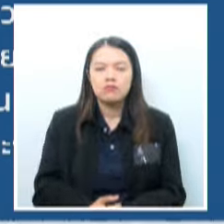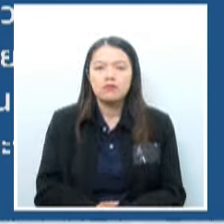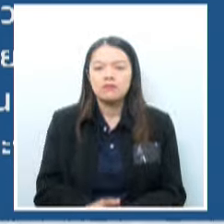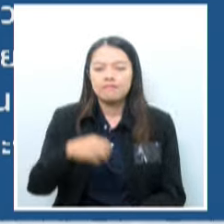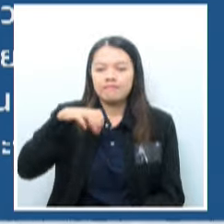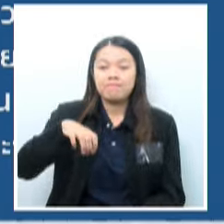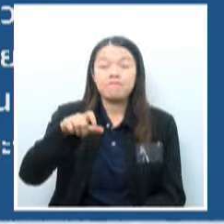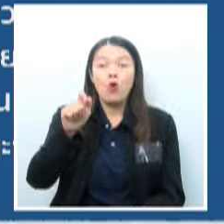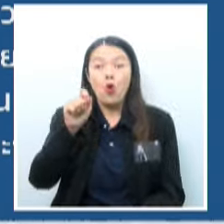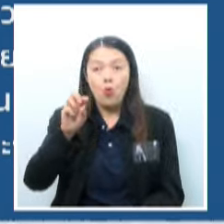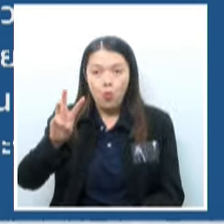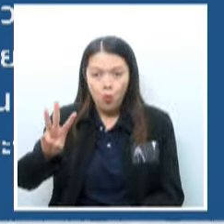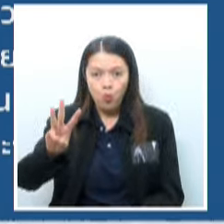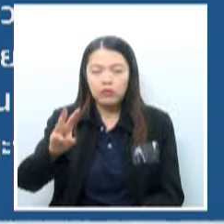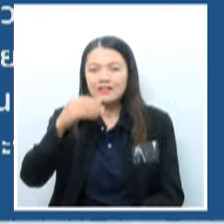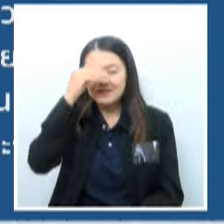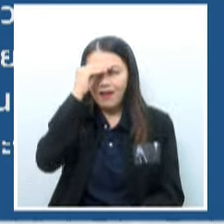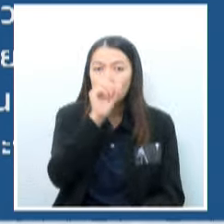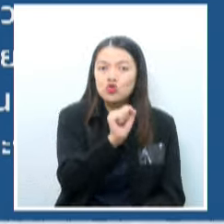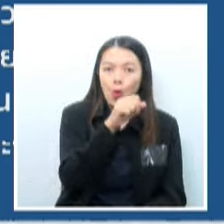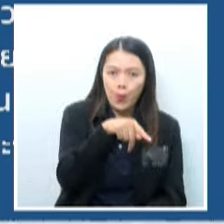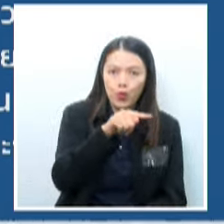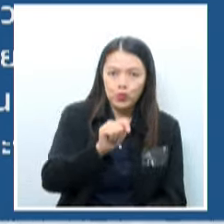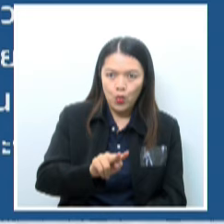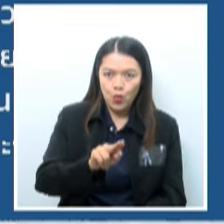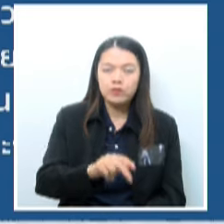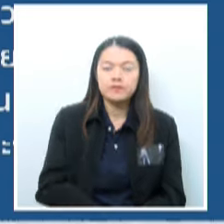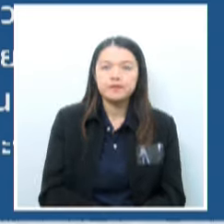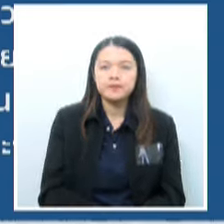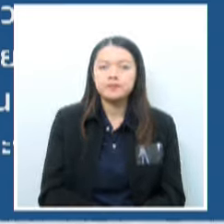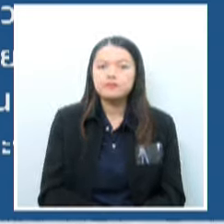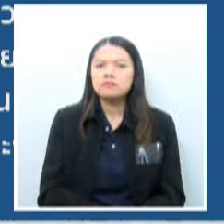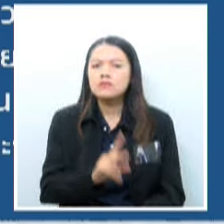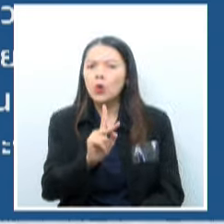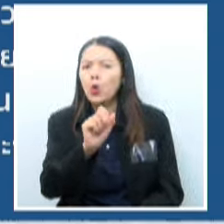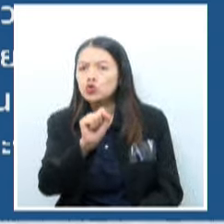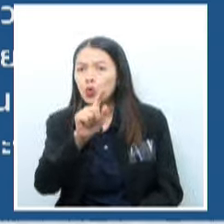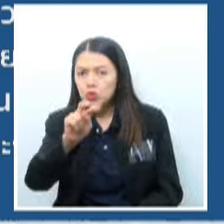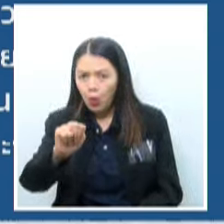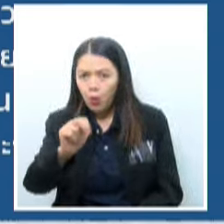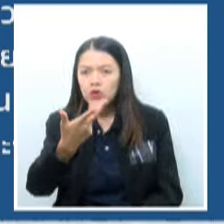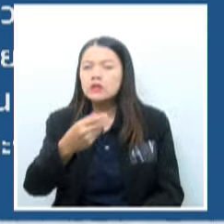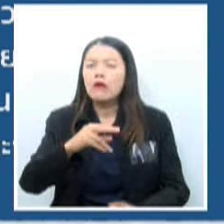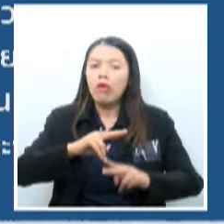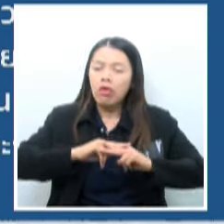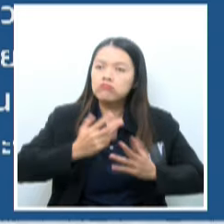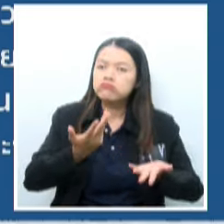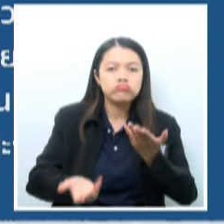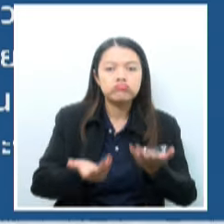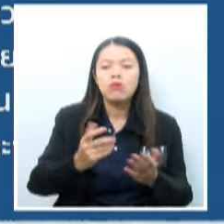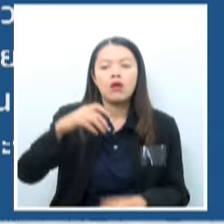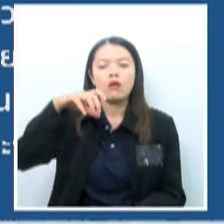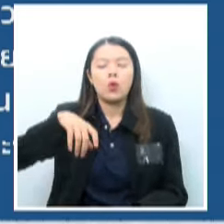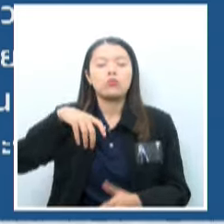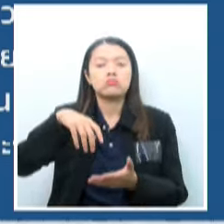าและระดับการศึกษาขั้นพื้นฐานรูปแบบการศึกษานอกระบบและการศึกษาตามอัธยาศัยโดยกรมส่งเสริมการเ